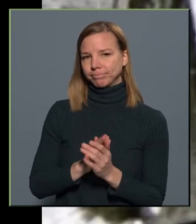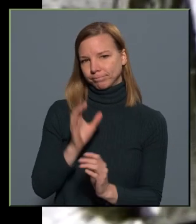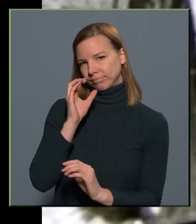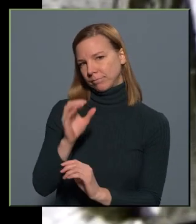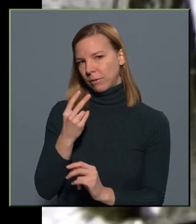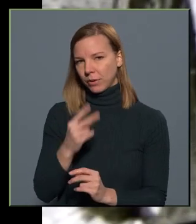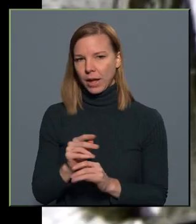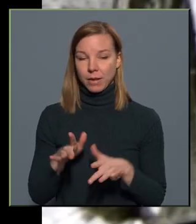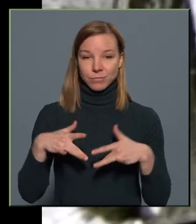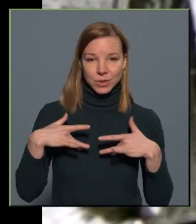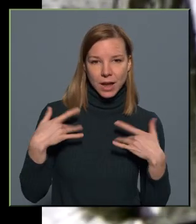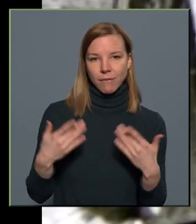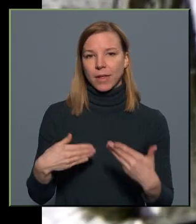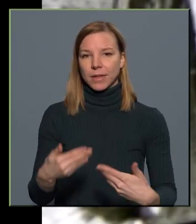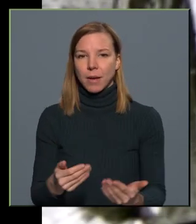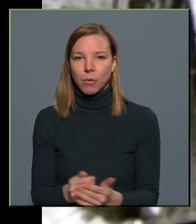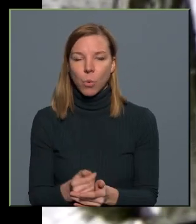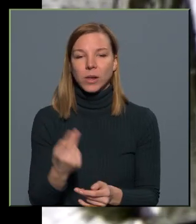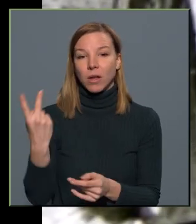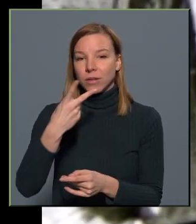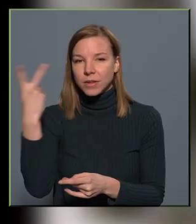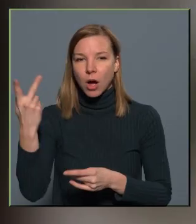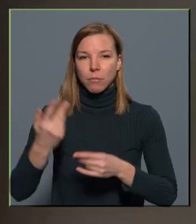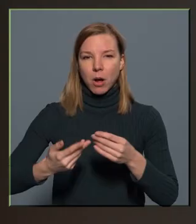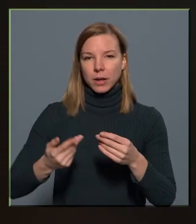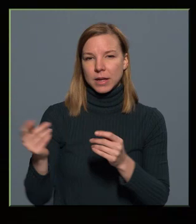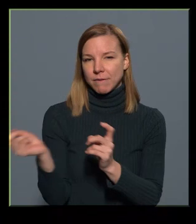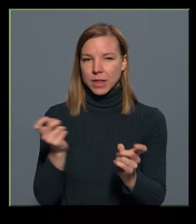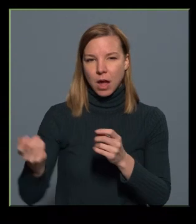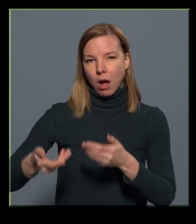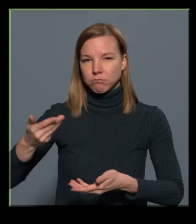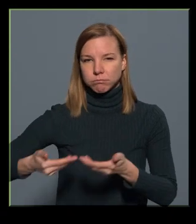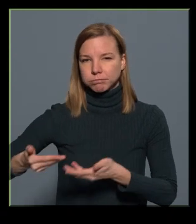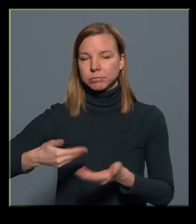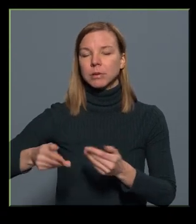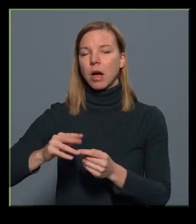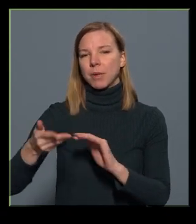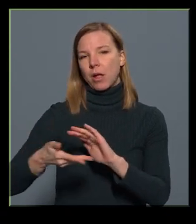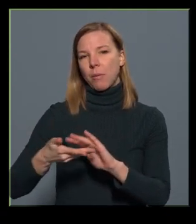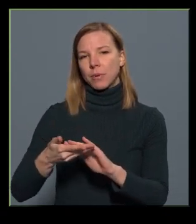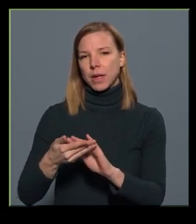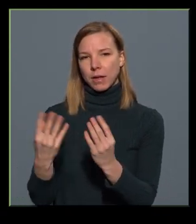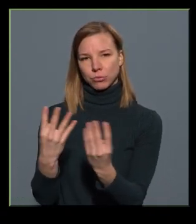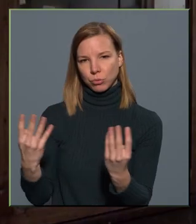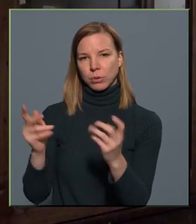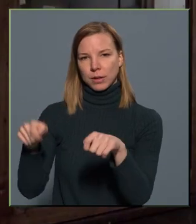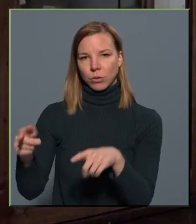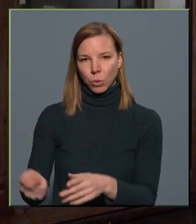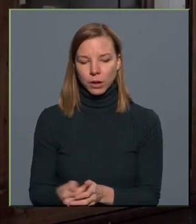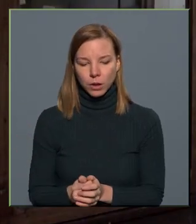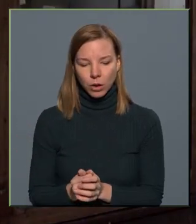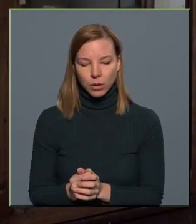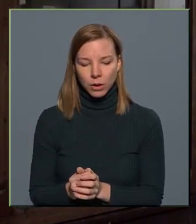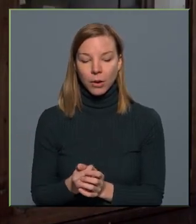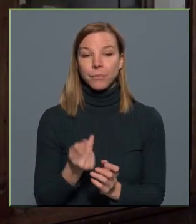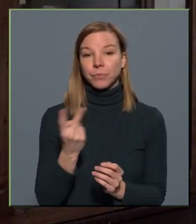a ritmusát és a szakmai vitát, ami alapján a zsűri végül is döntött. Akkor ugye természetesen előtt újból megnéztem